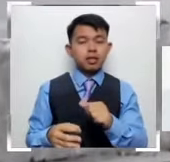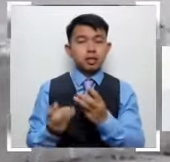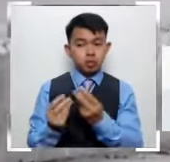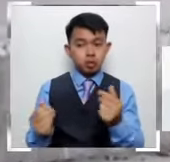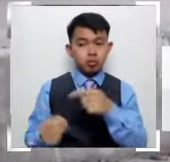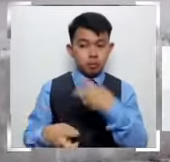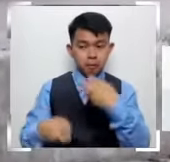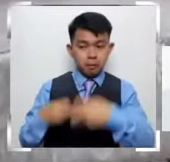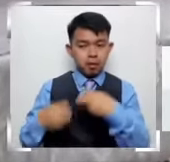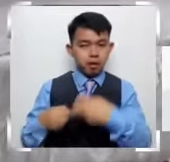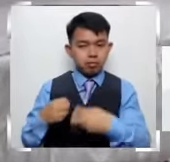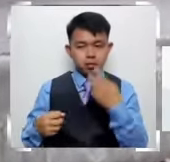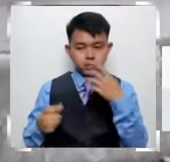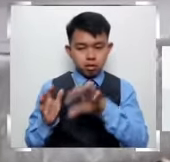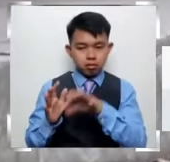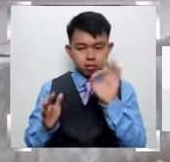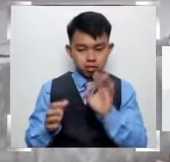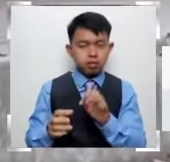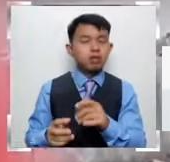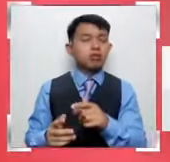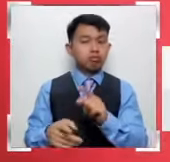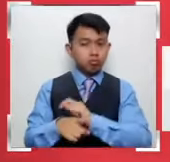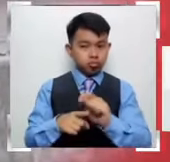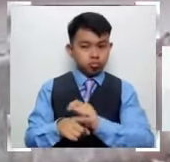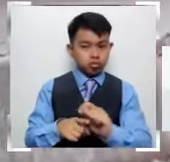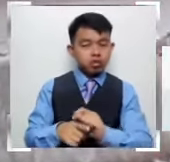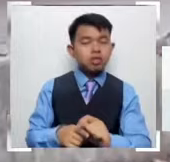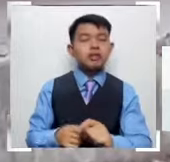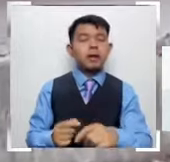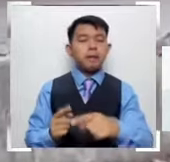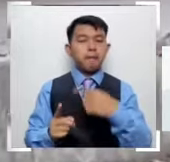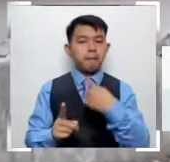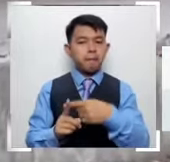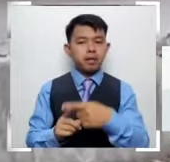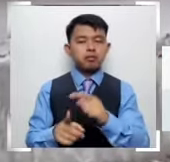kabilang ang kawalan ng training standard at kakulangan sa training equipment,